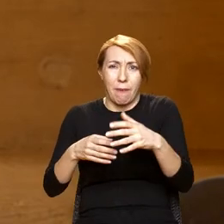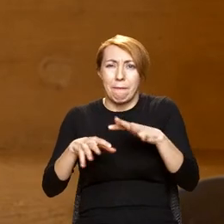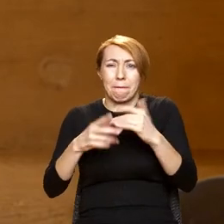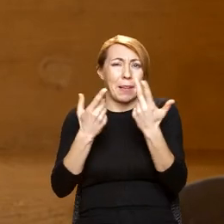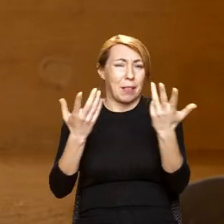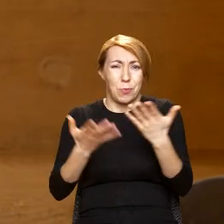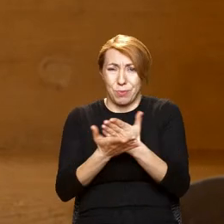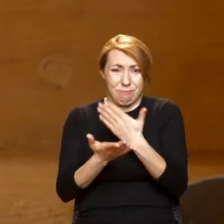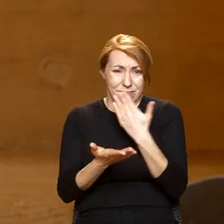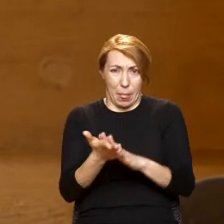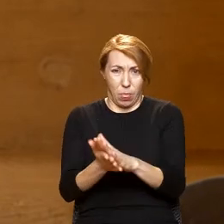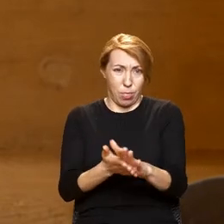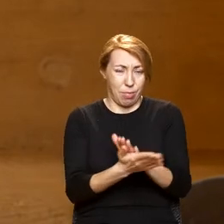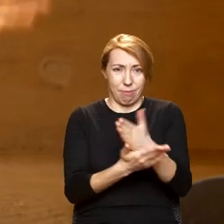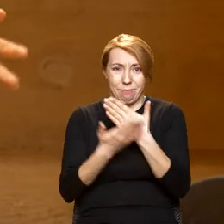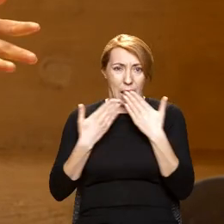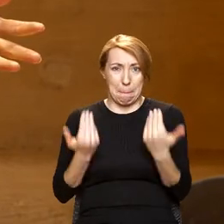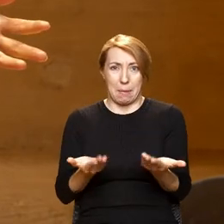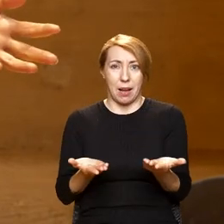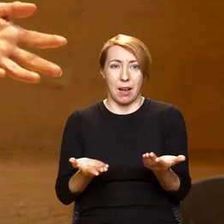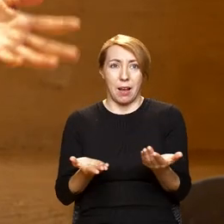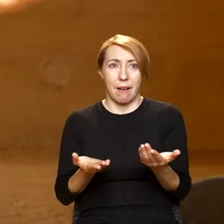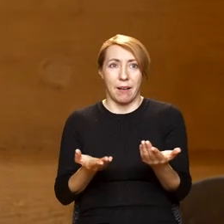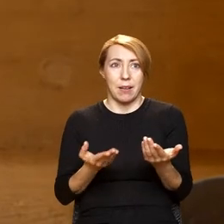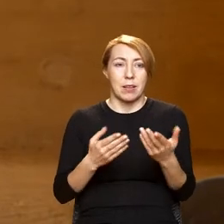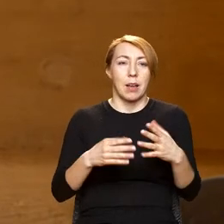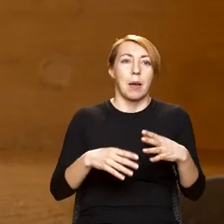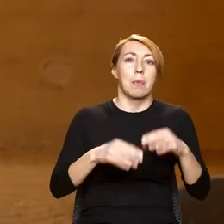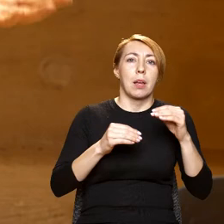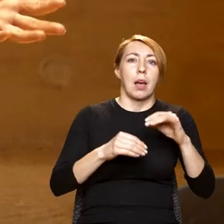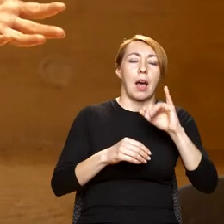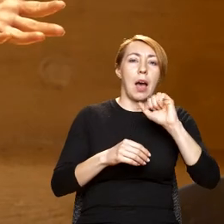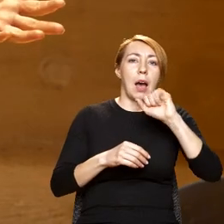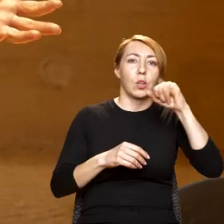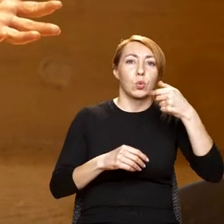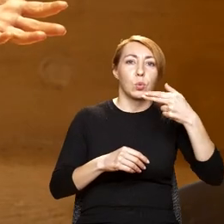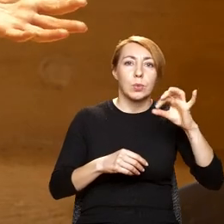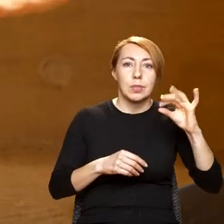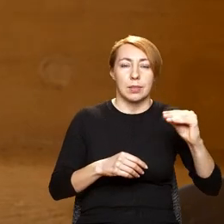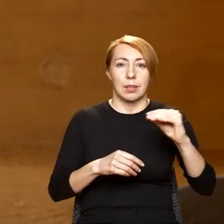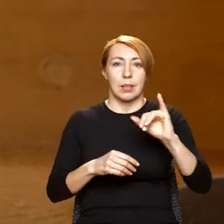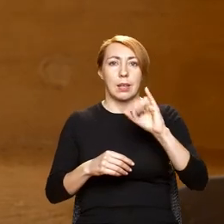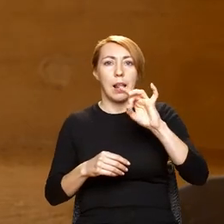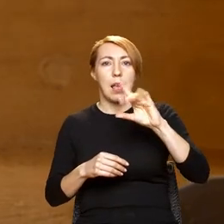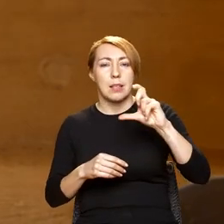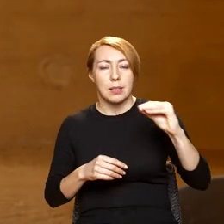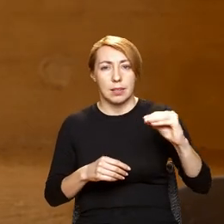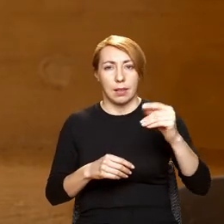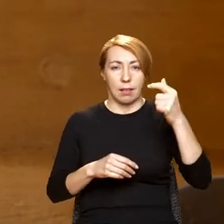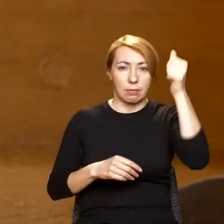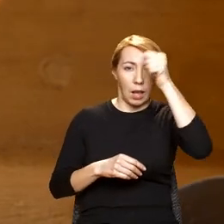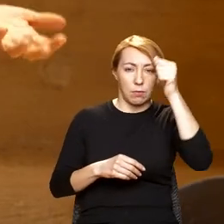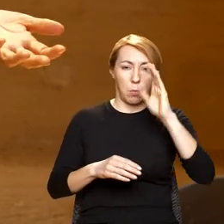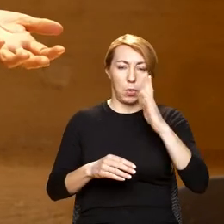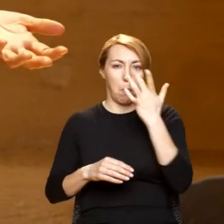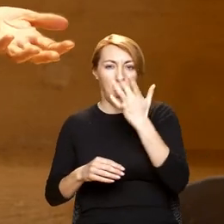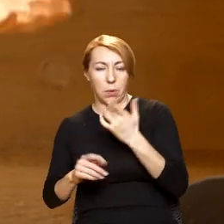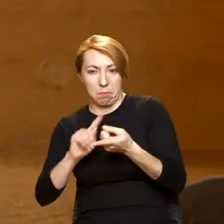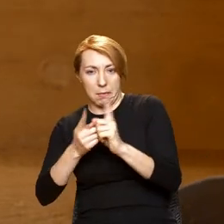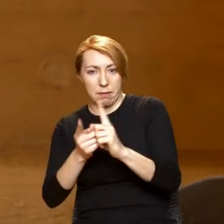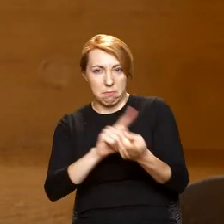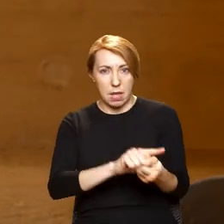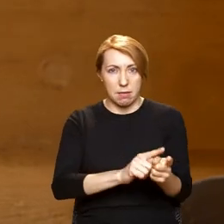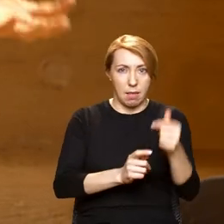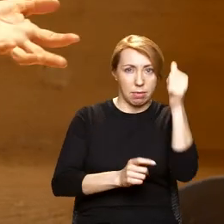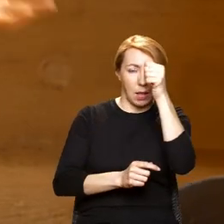I one miały najpierw ainuskie, gilackie, niwchańskie nazwy, potem rosyjskie, potem japońskie,